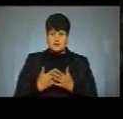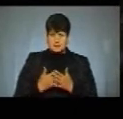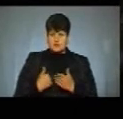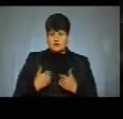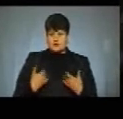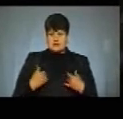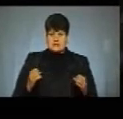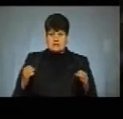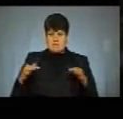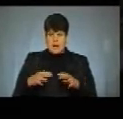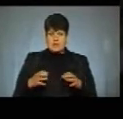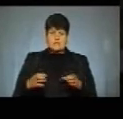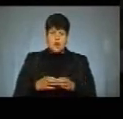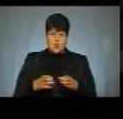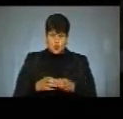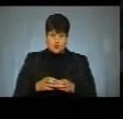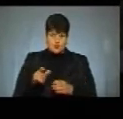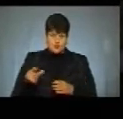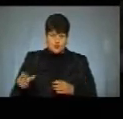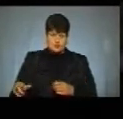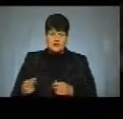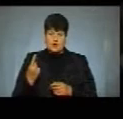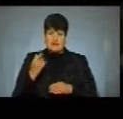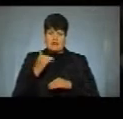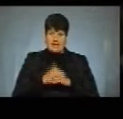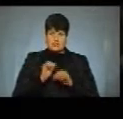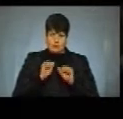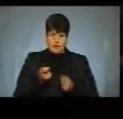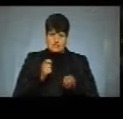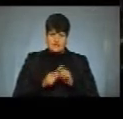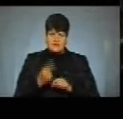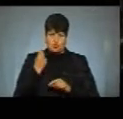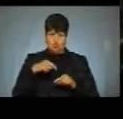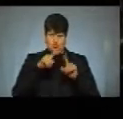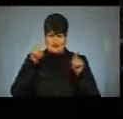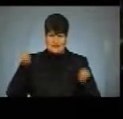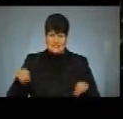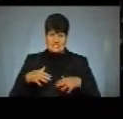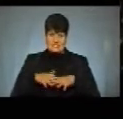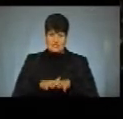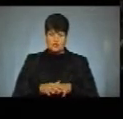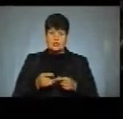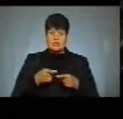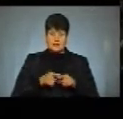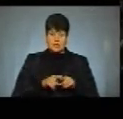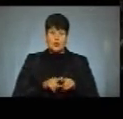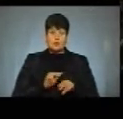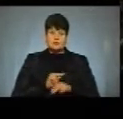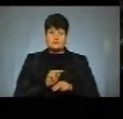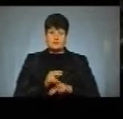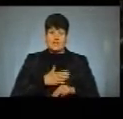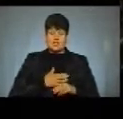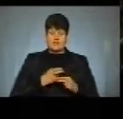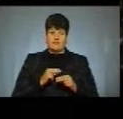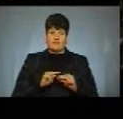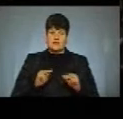збиралися, наприклад, цією групою, то за один вечір ми могли сплести цілу сітку. Технологію нам показав наш викладач Кіцак